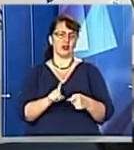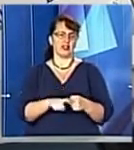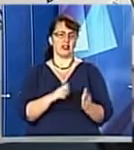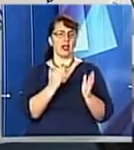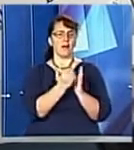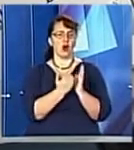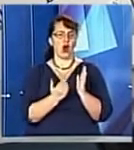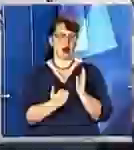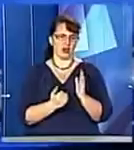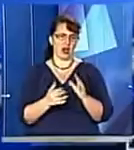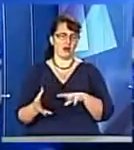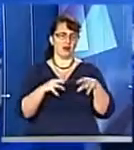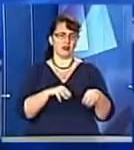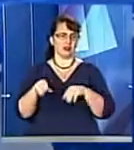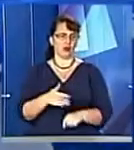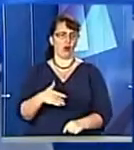програми трансплантації.